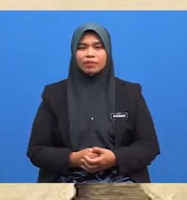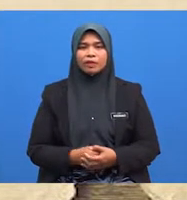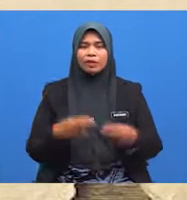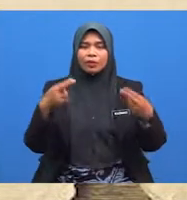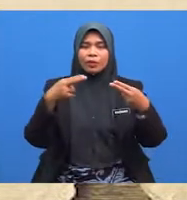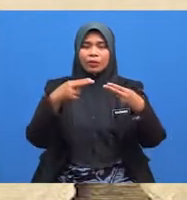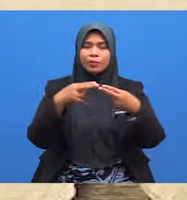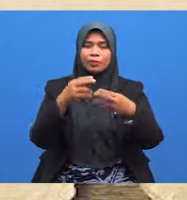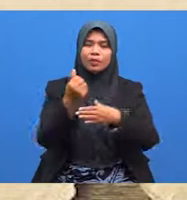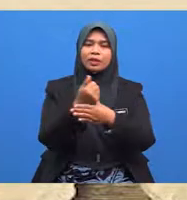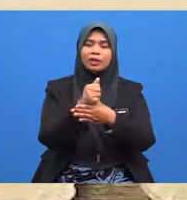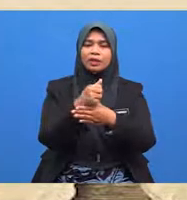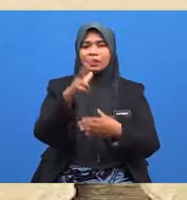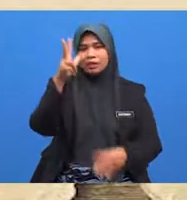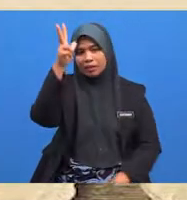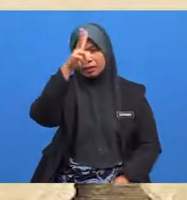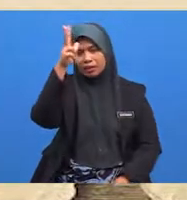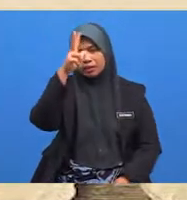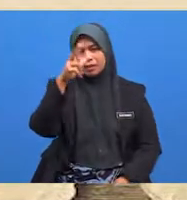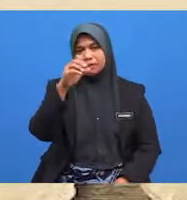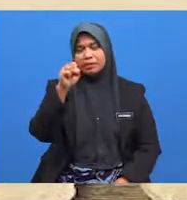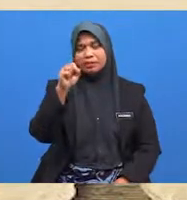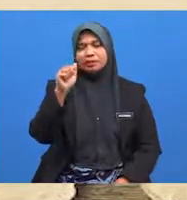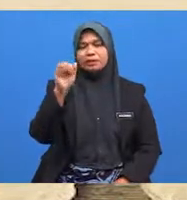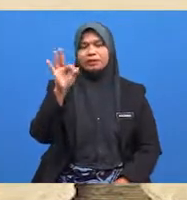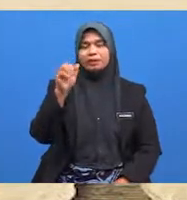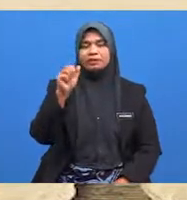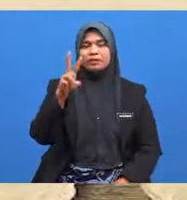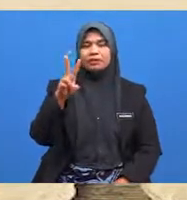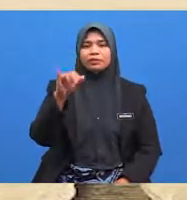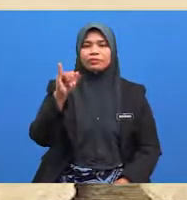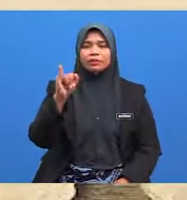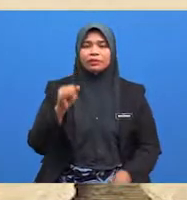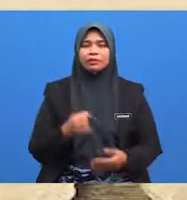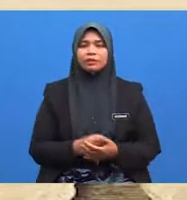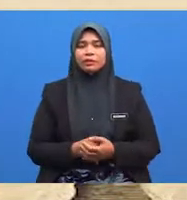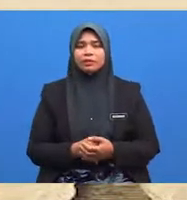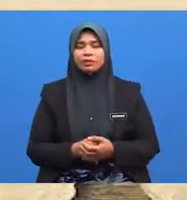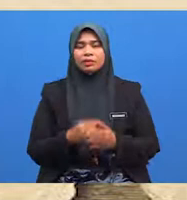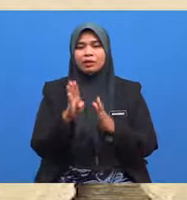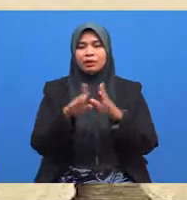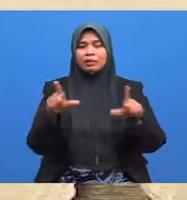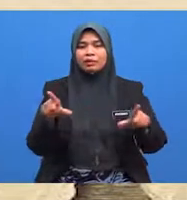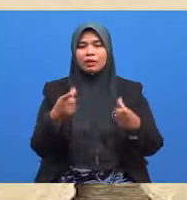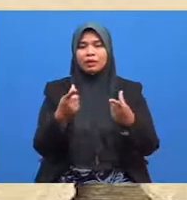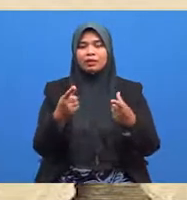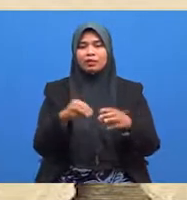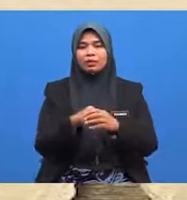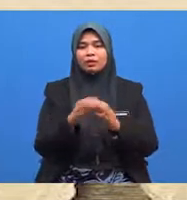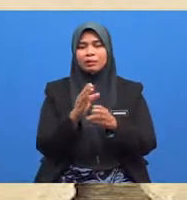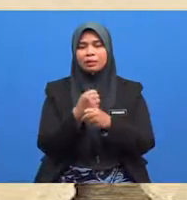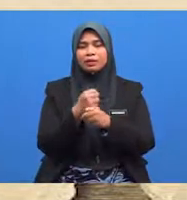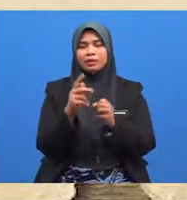Hubungan antara kerajaan Safavid di Iran dengan kerajaan Mughal berlaku dalam bentuk perkembangan